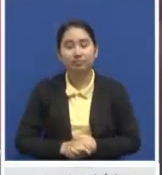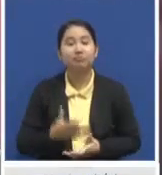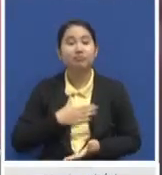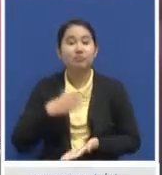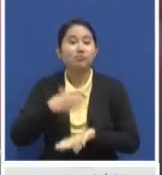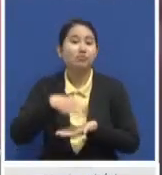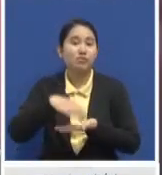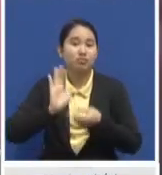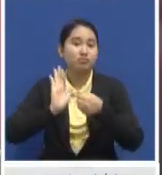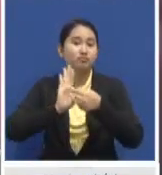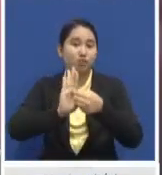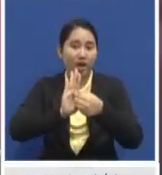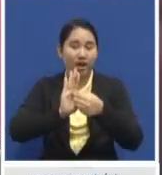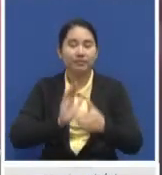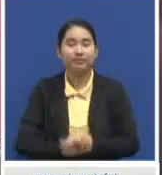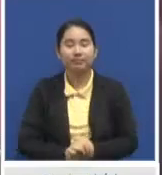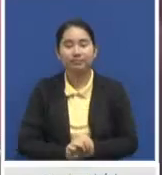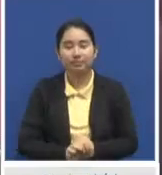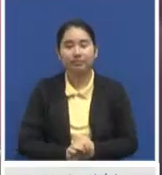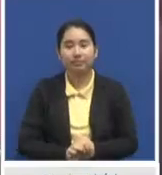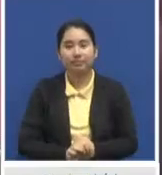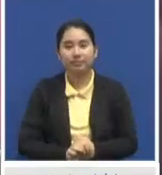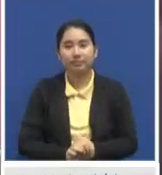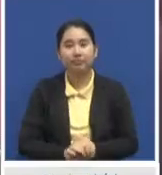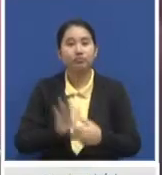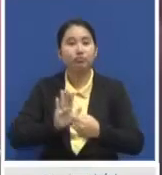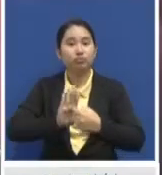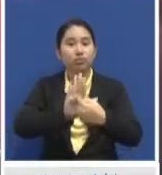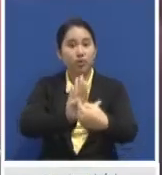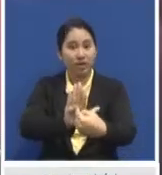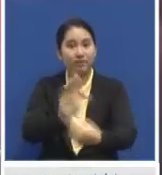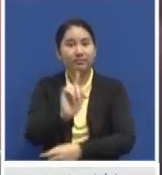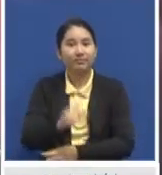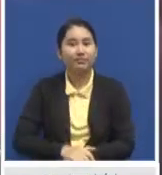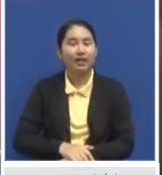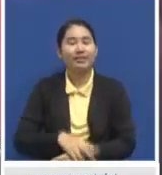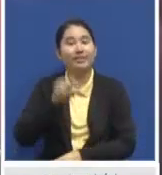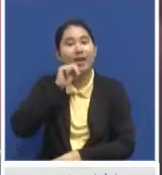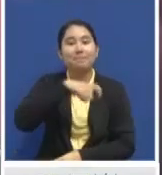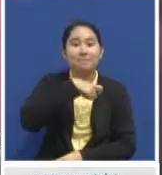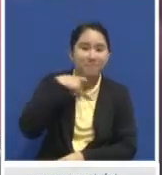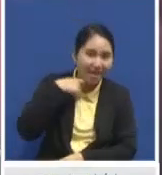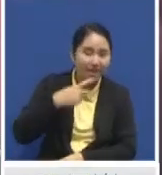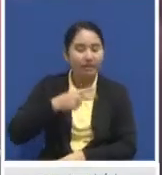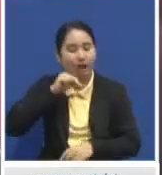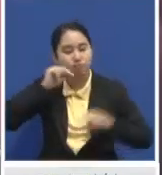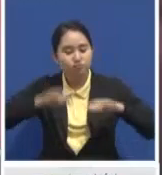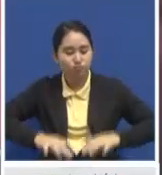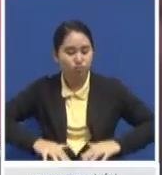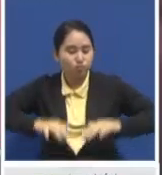านสภานะครับเรามีภัยทั้งแล้งทั้งน้ำท่วมอุทกภั